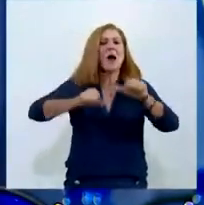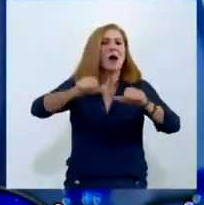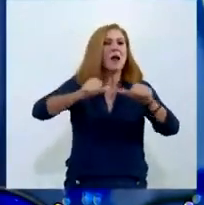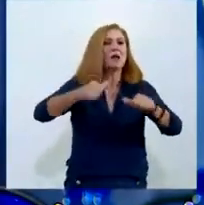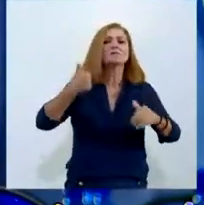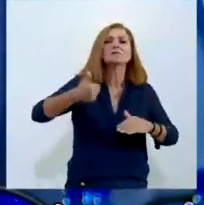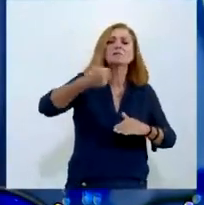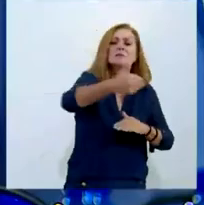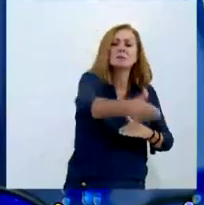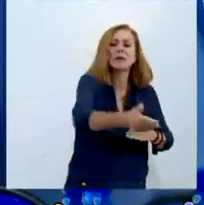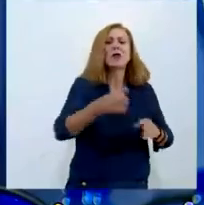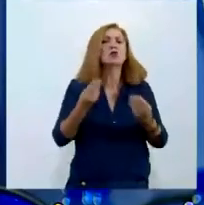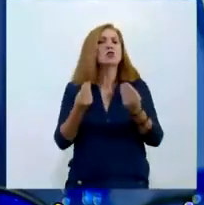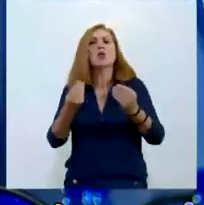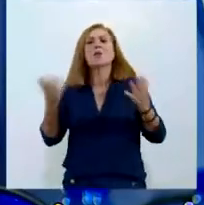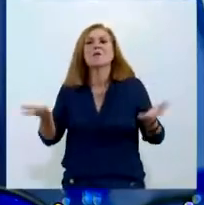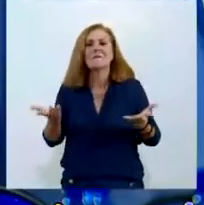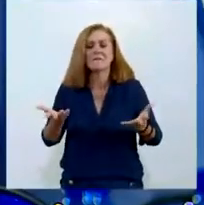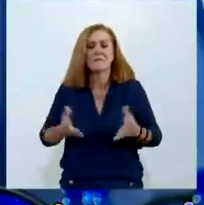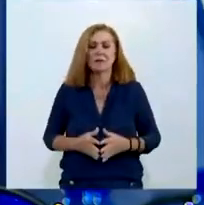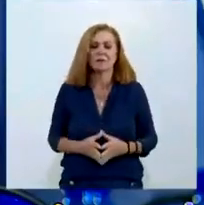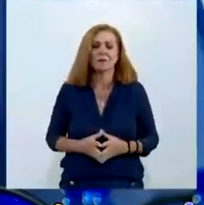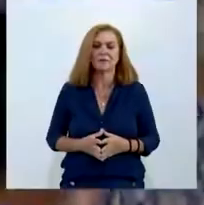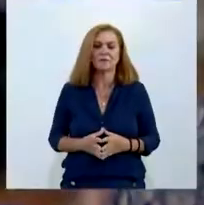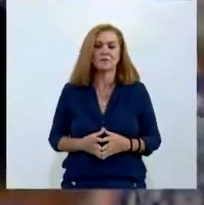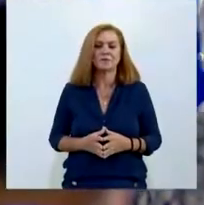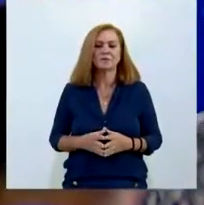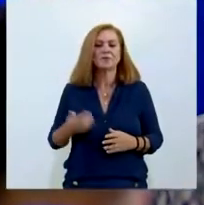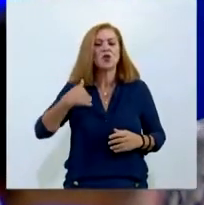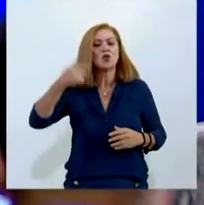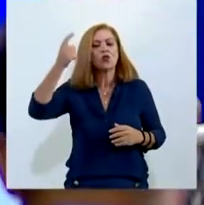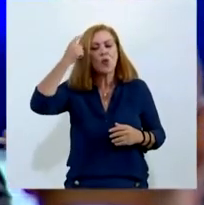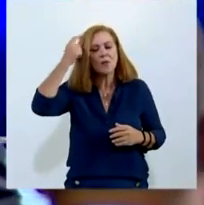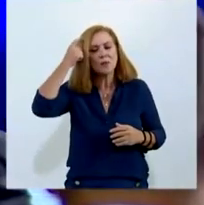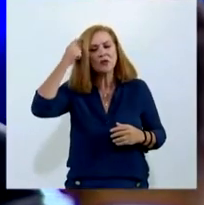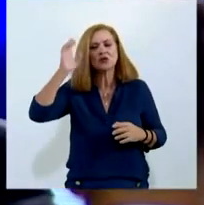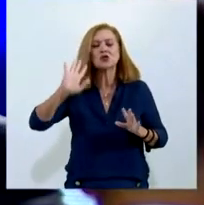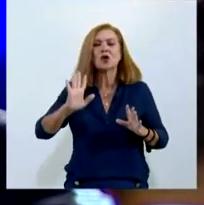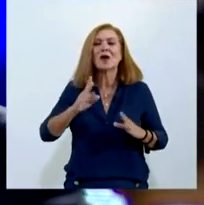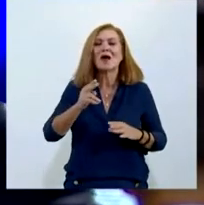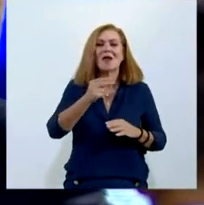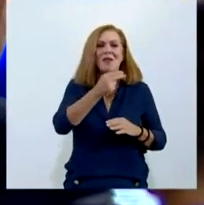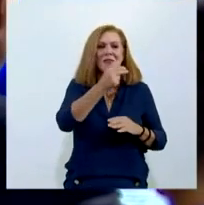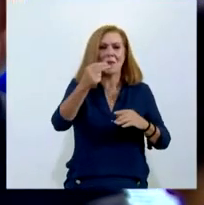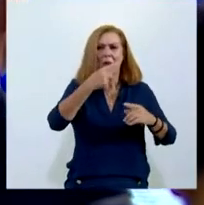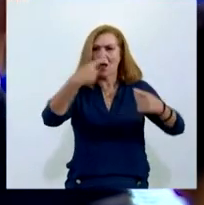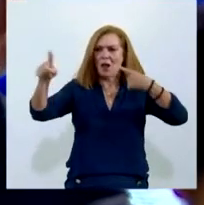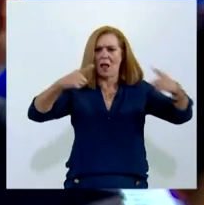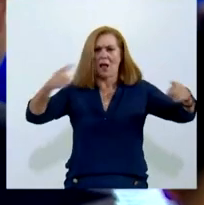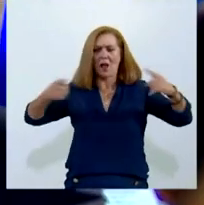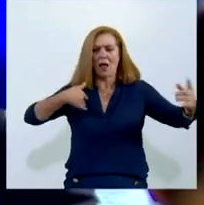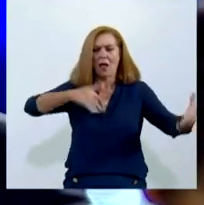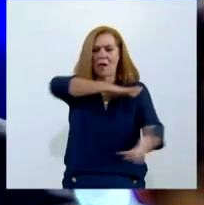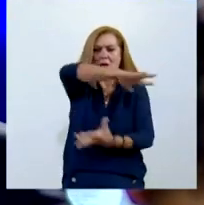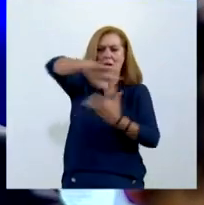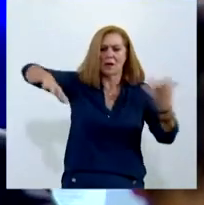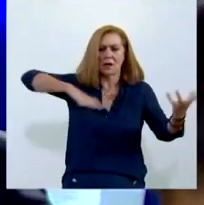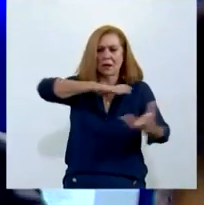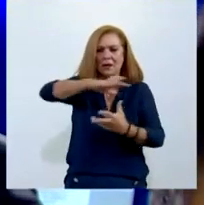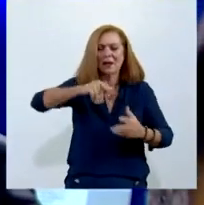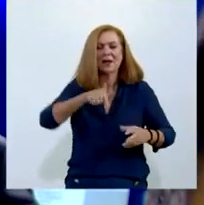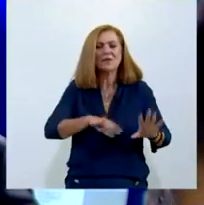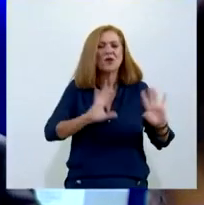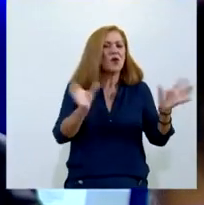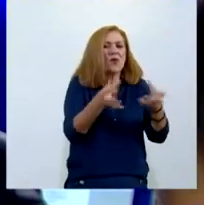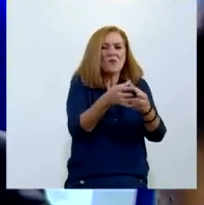κράτος και με ποιο τρόπο. Ευχαριστώ. Νομίζω συγχαίουμε διαφορετικά ζητήματα, κυρία Ευαγγελοδήμου. Το επιτελικό κράτος